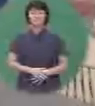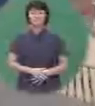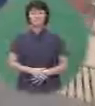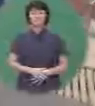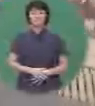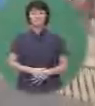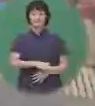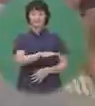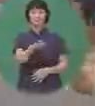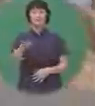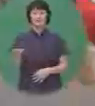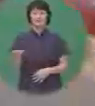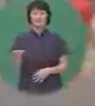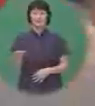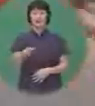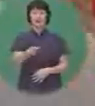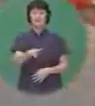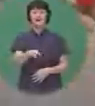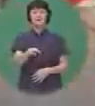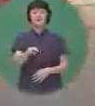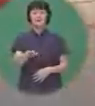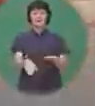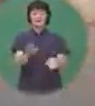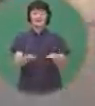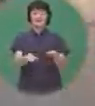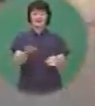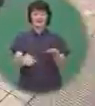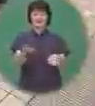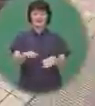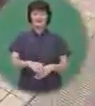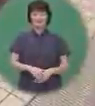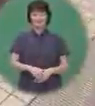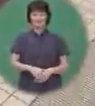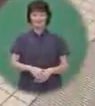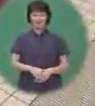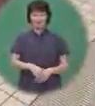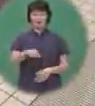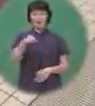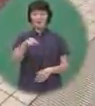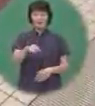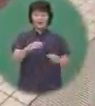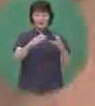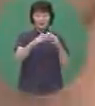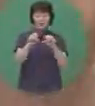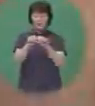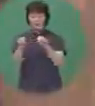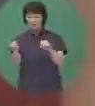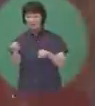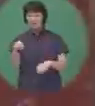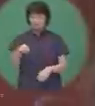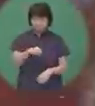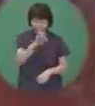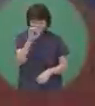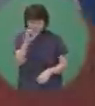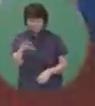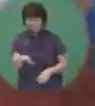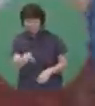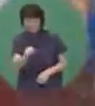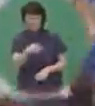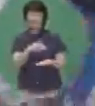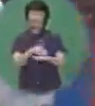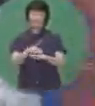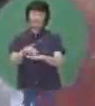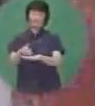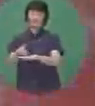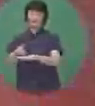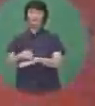子どもたちはプールサイドでバタ足をしたり、水中のボールや棒を潜って拾う練習などに取り組み